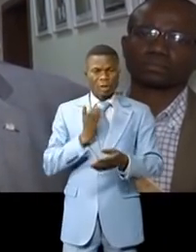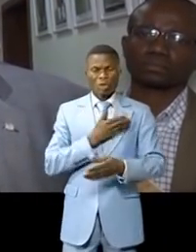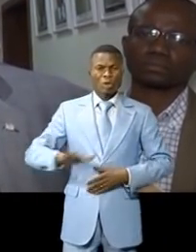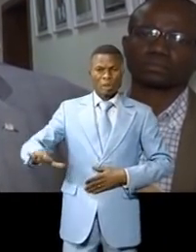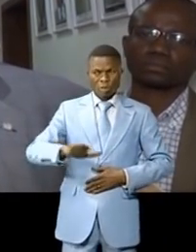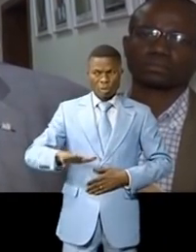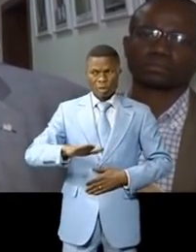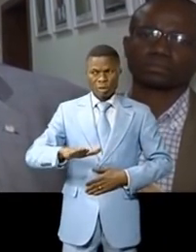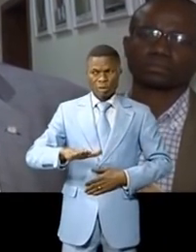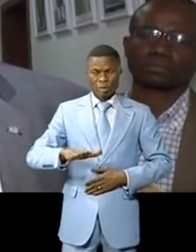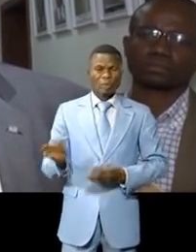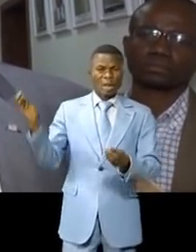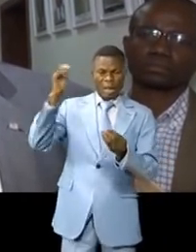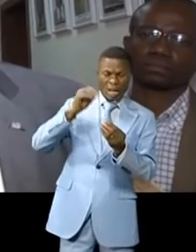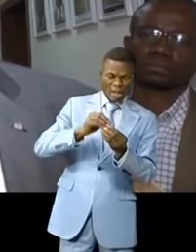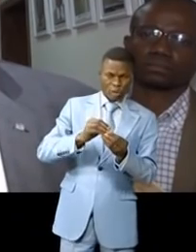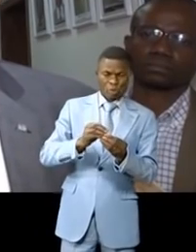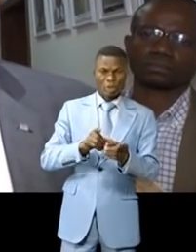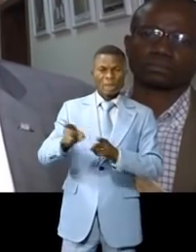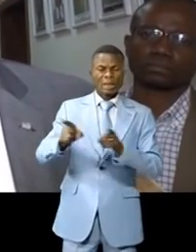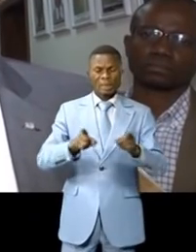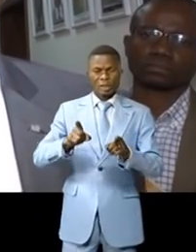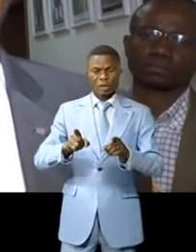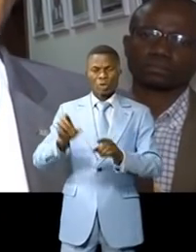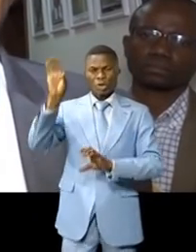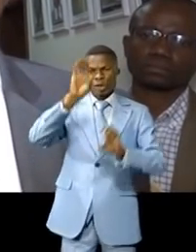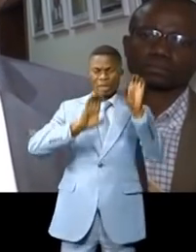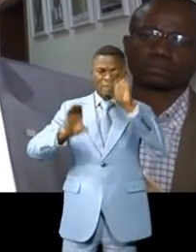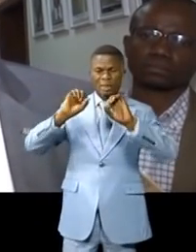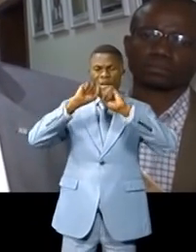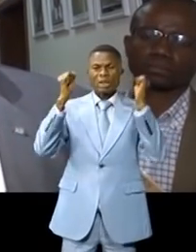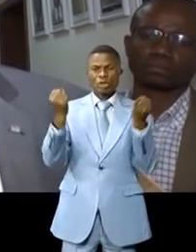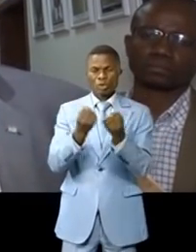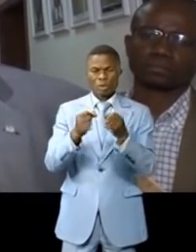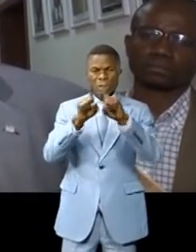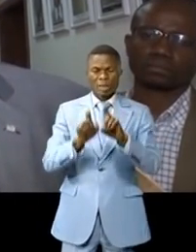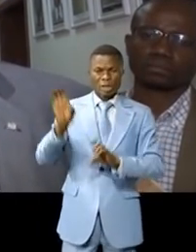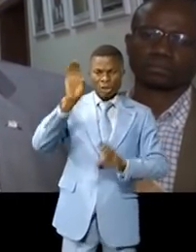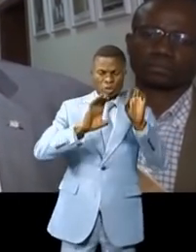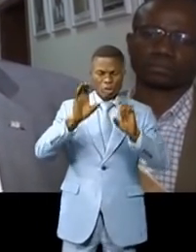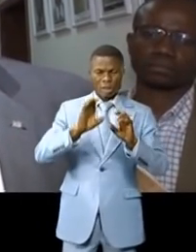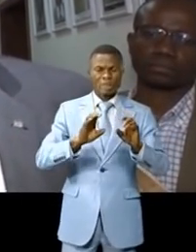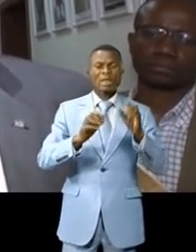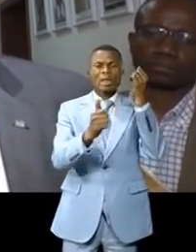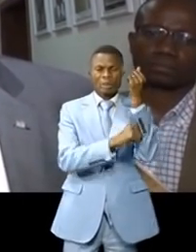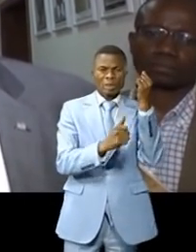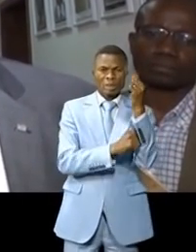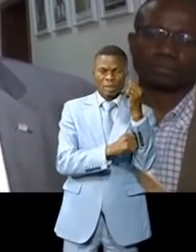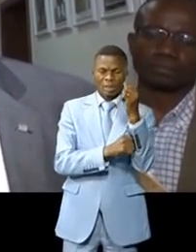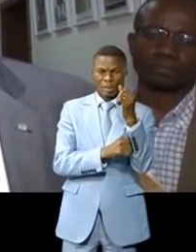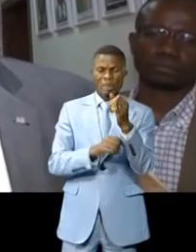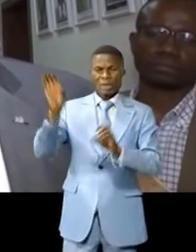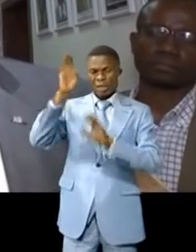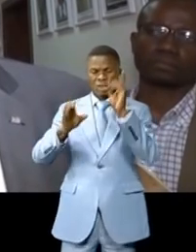en intégrant ces aspects sciences humaines et sciences sociales, puisque la politique avait mis l'accent beaucoup plus sur les sciences naturelles, les sciences